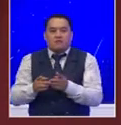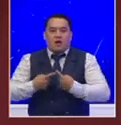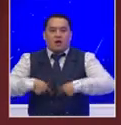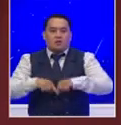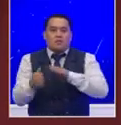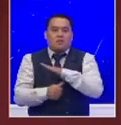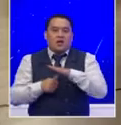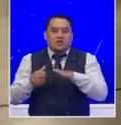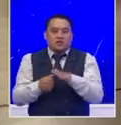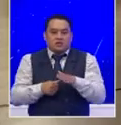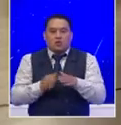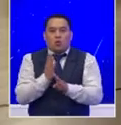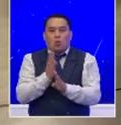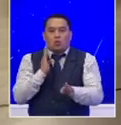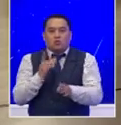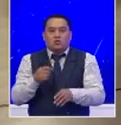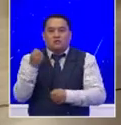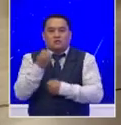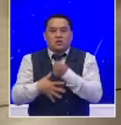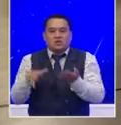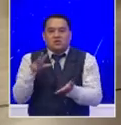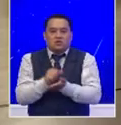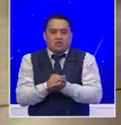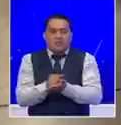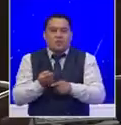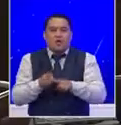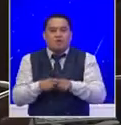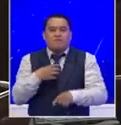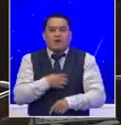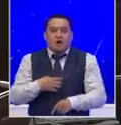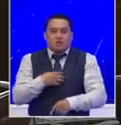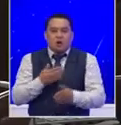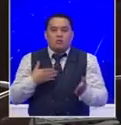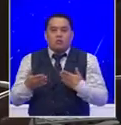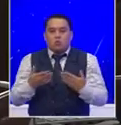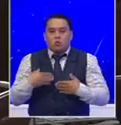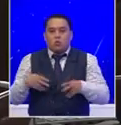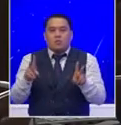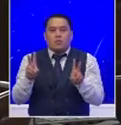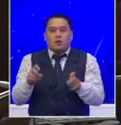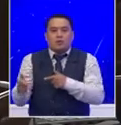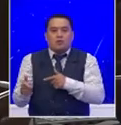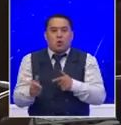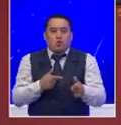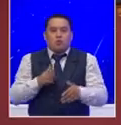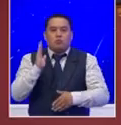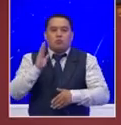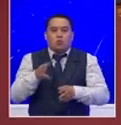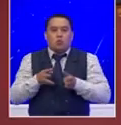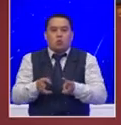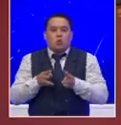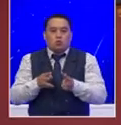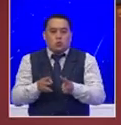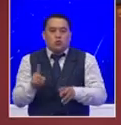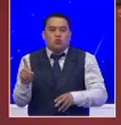организациями безработных, стоящих на учете в центре занятости. Еще одна немаловажная обсуждаемая тема – подготовка к предстоящему